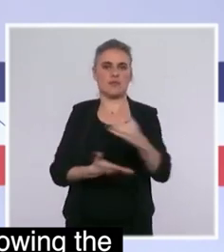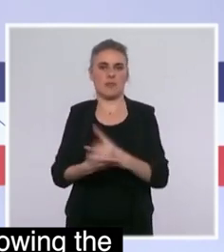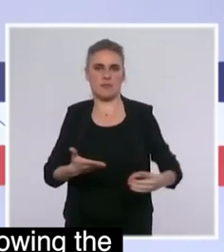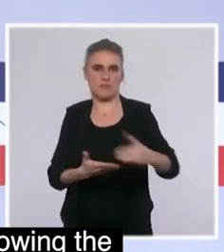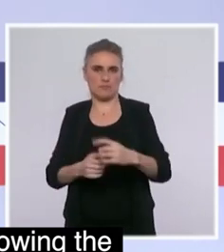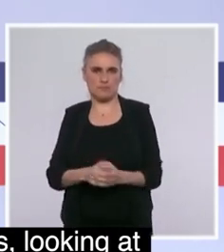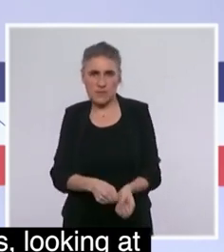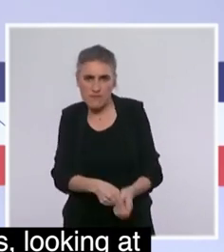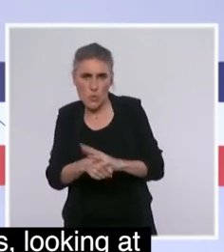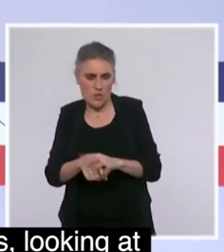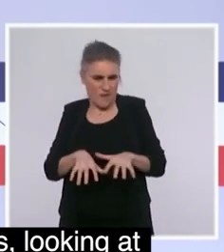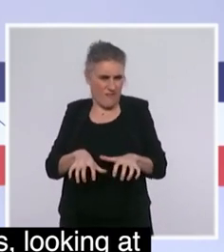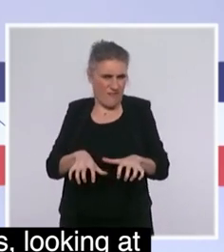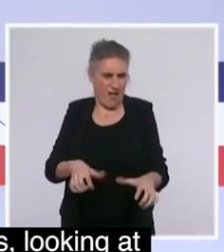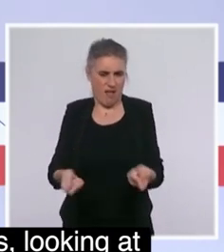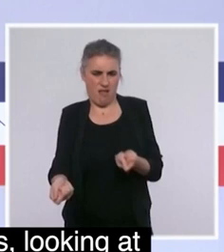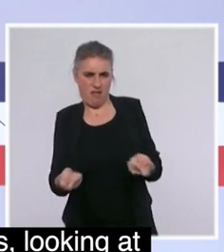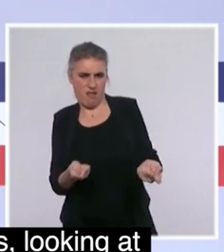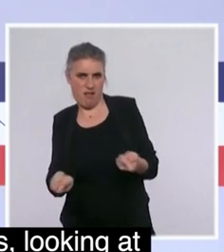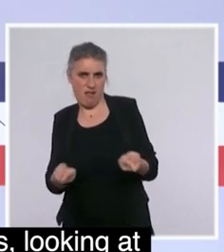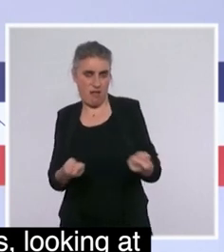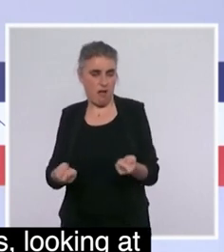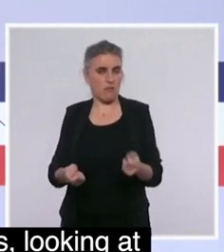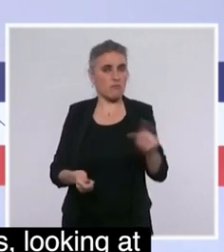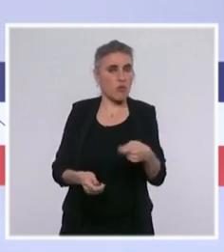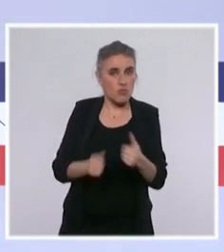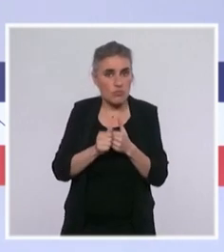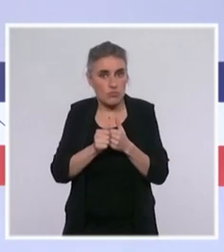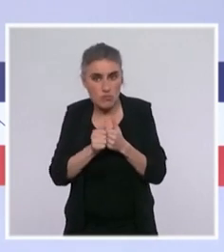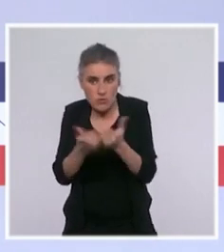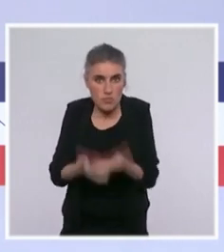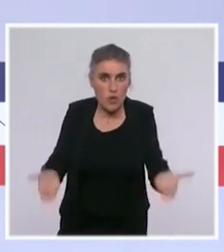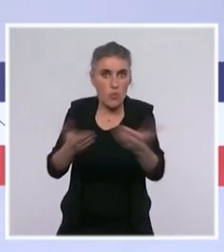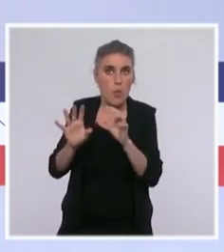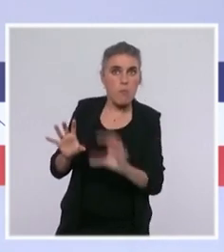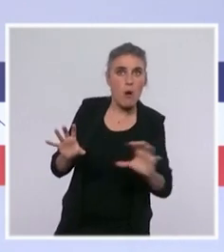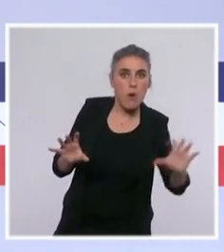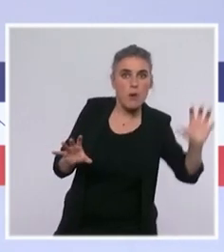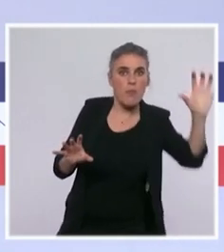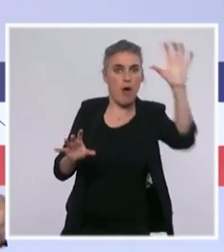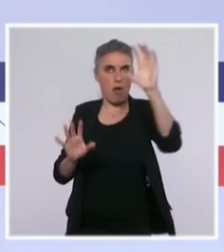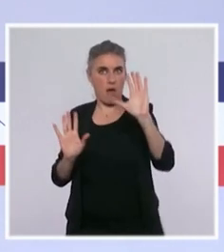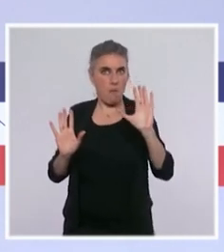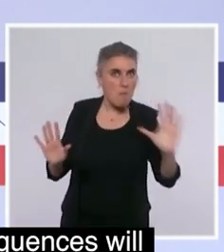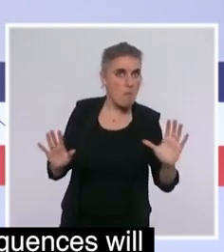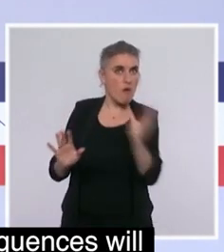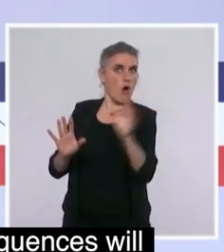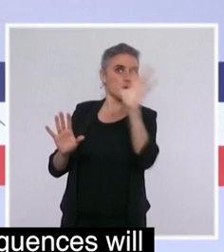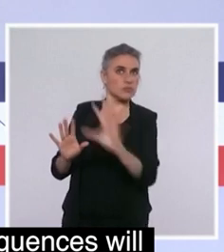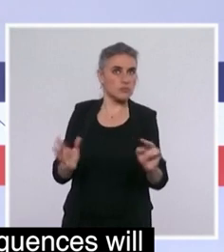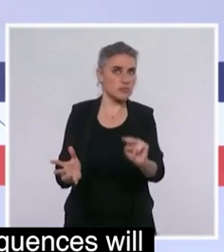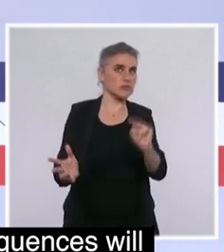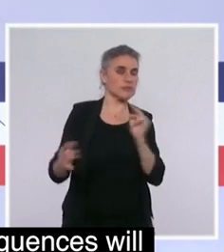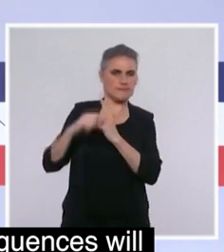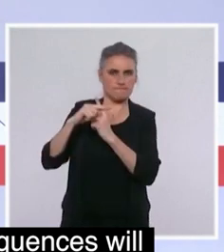autant que nous pouvons. Nous le faisons en tenant compte des situations locales, de la dynamique nationale. Nous le faisons en tenant compte